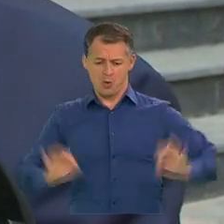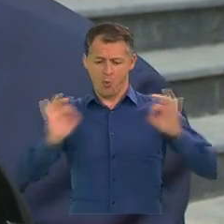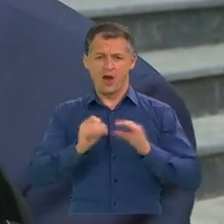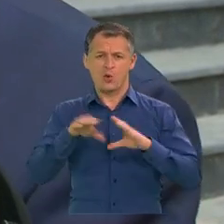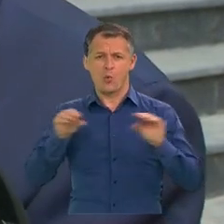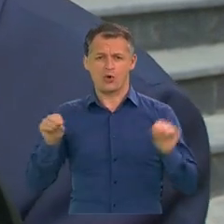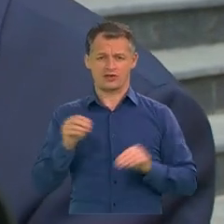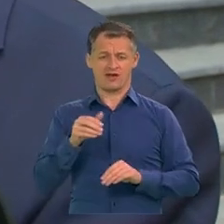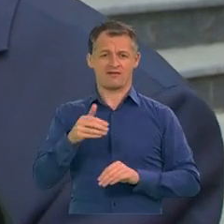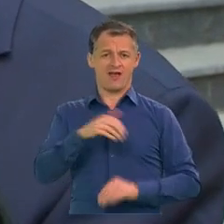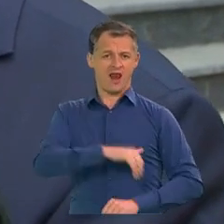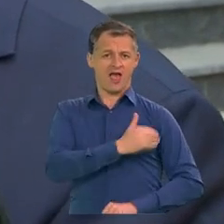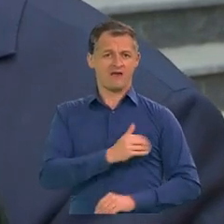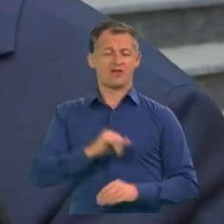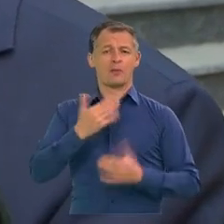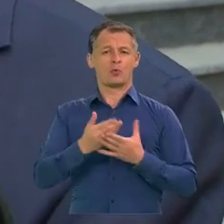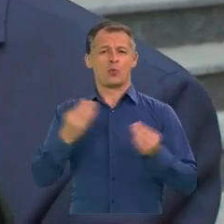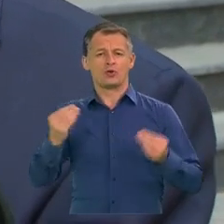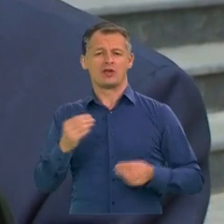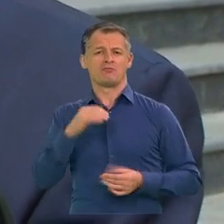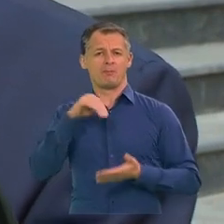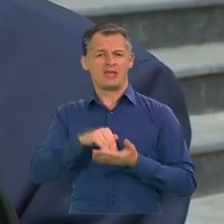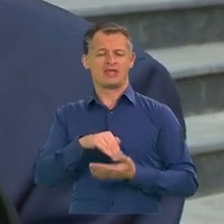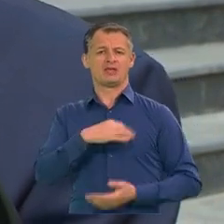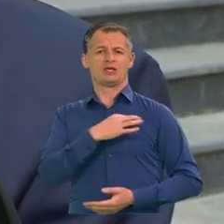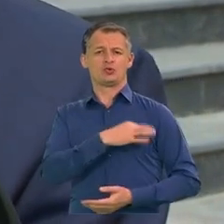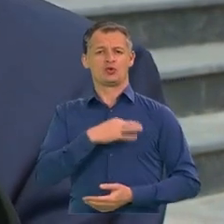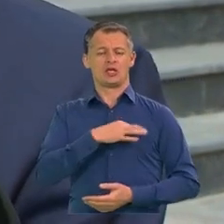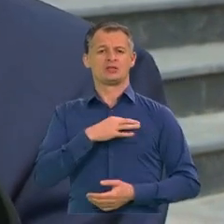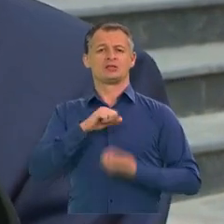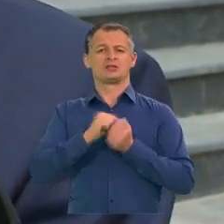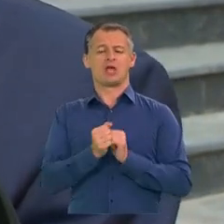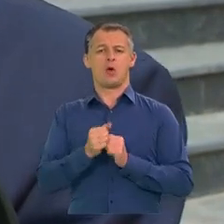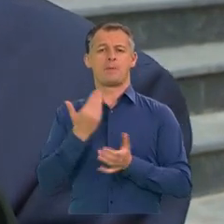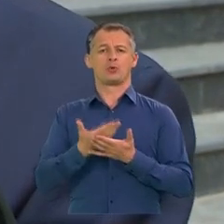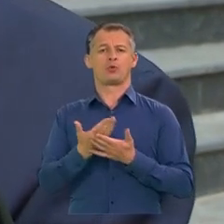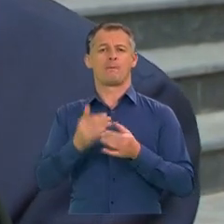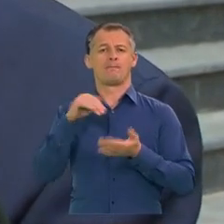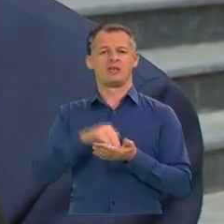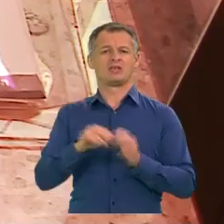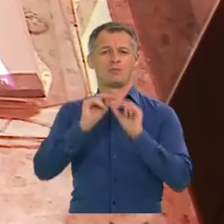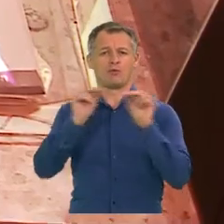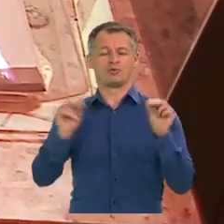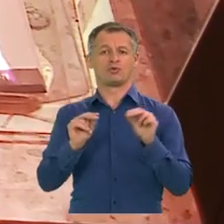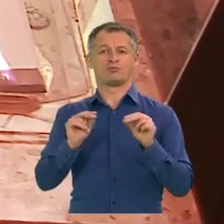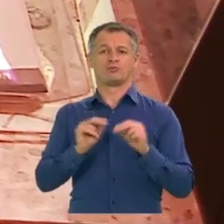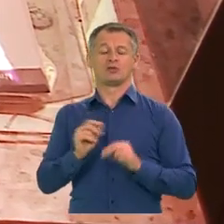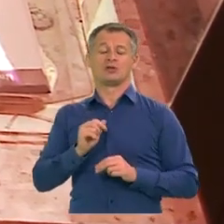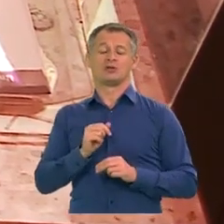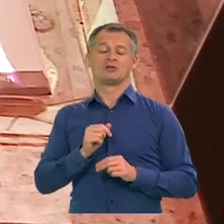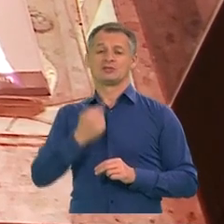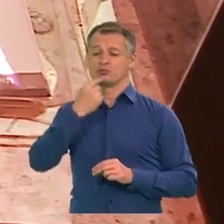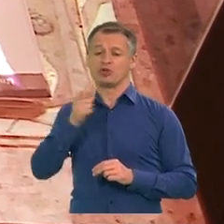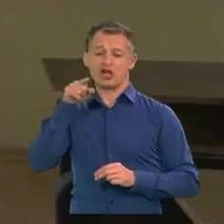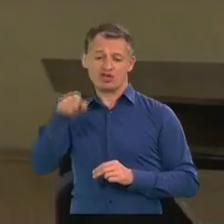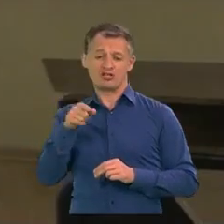a sute de mii de studenți, a sute de mii de profesori. Am considerat că această demisie